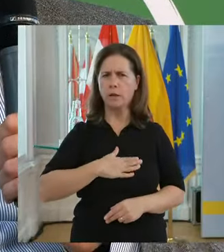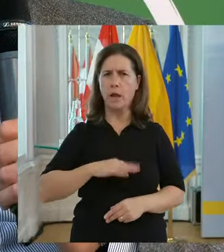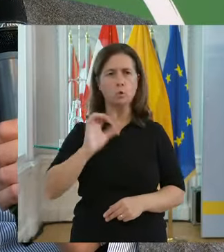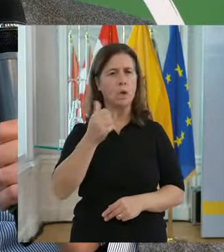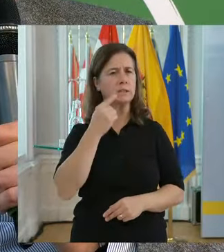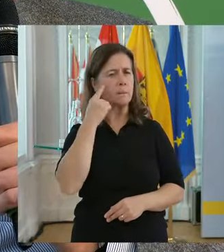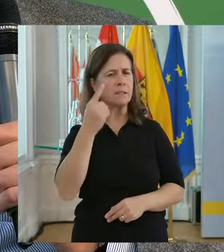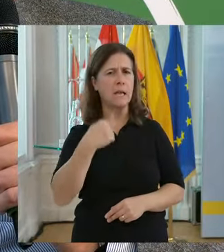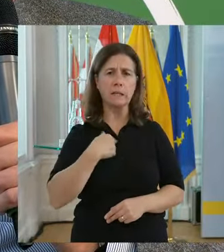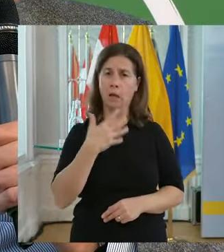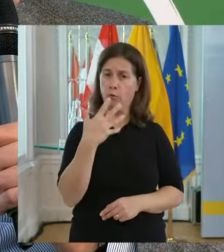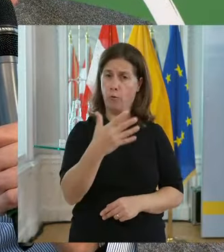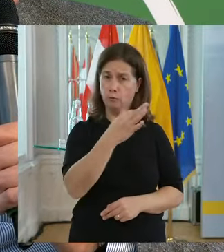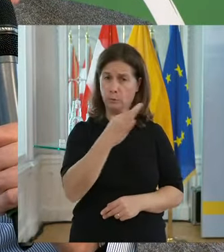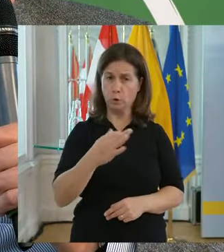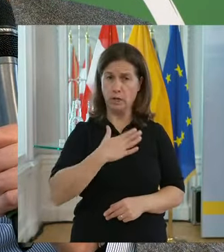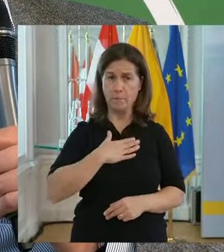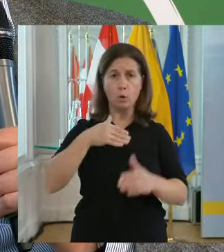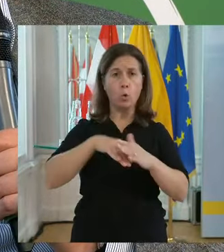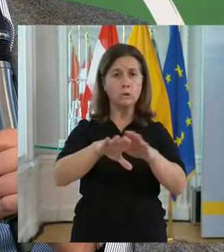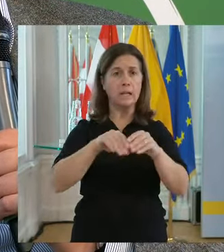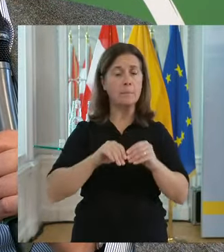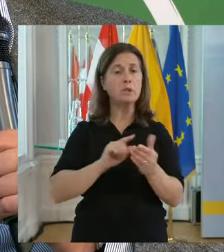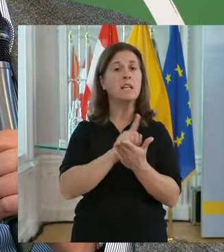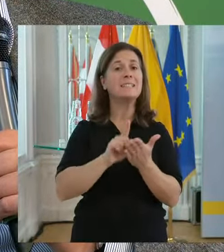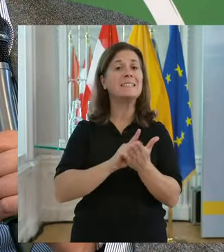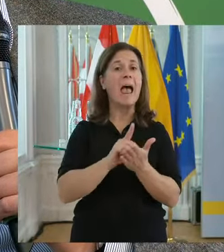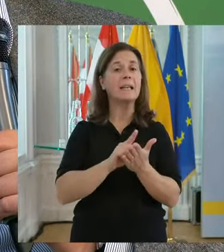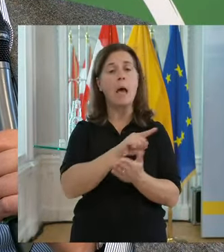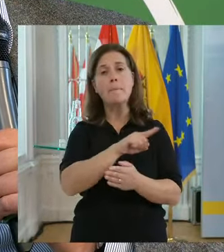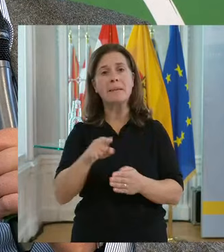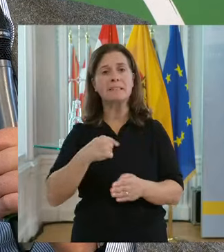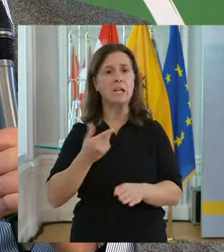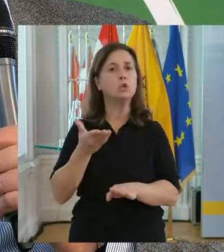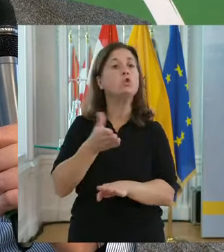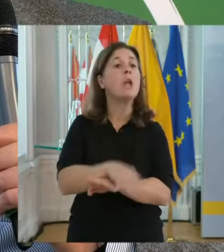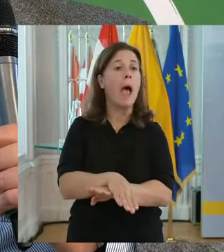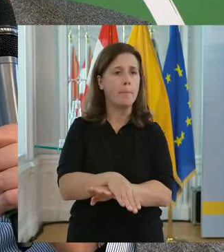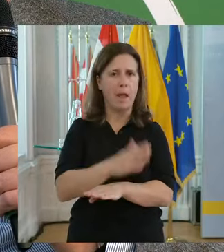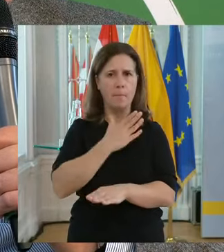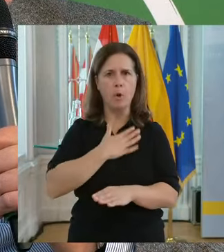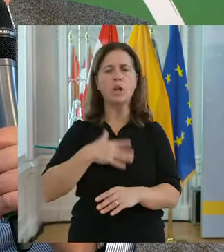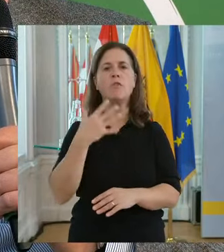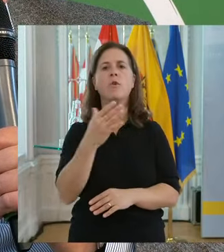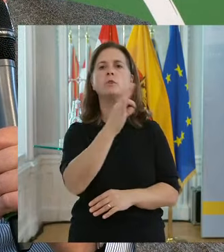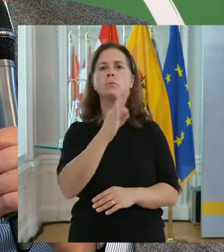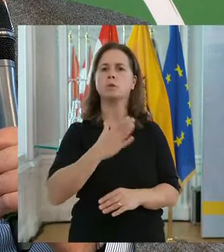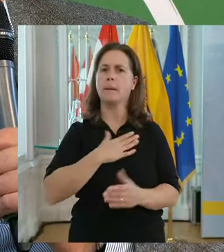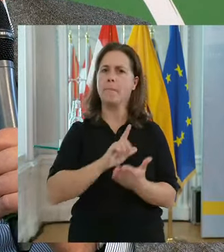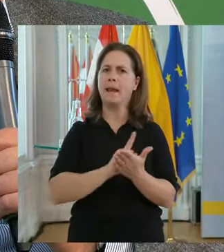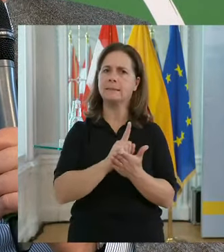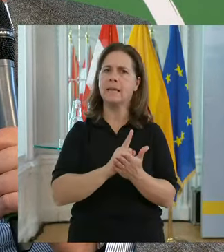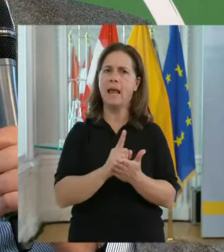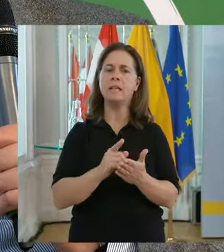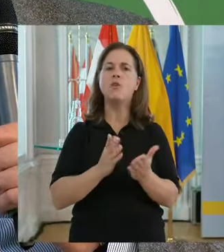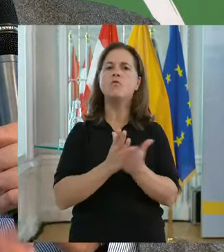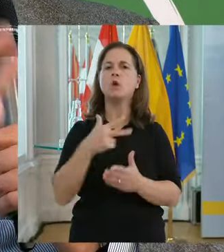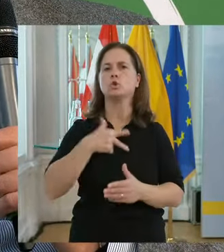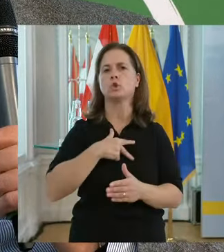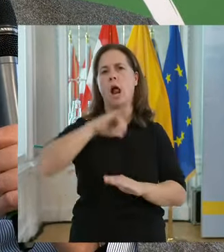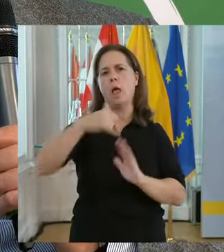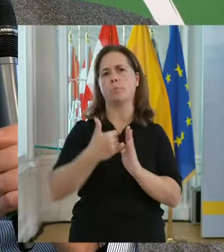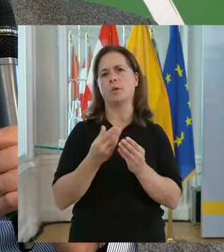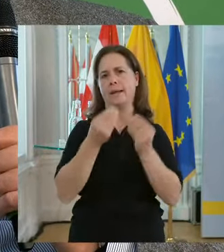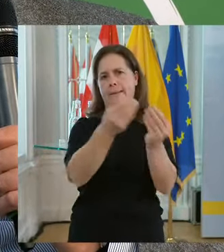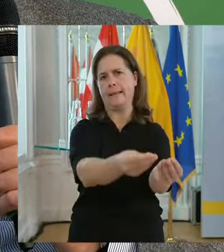werde 50% meiner unternehmerischen Zeit ab sofort bis zu meinem Sterbebett möchte ich gerne sozialen Dingen widmen.